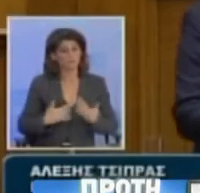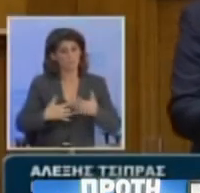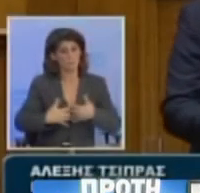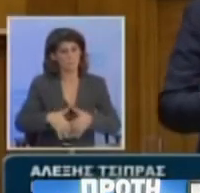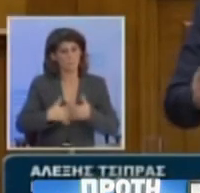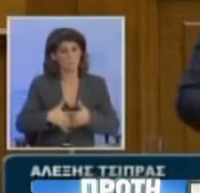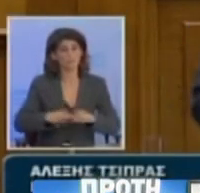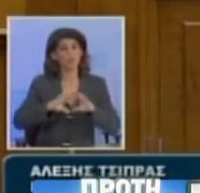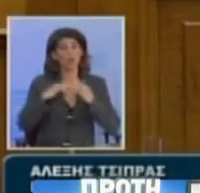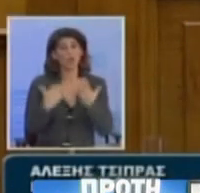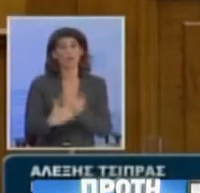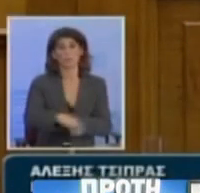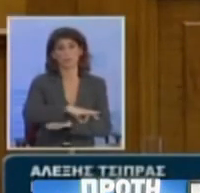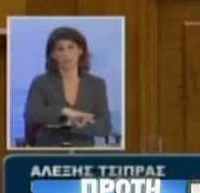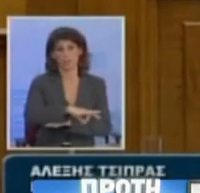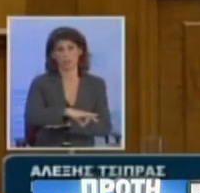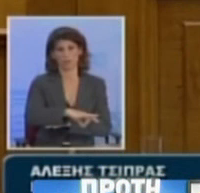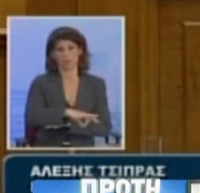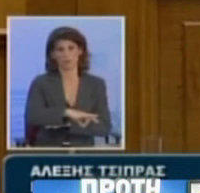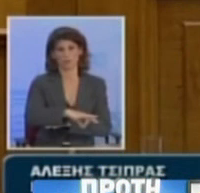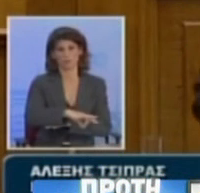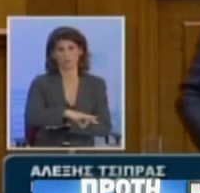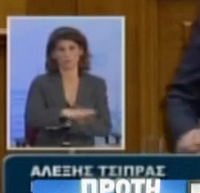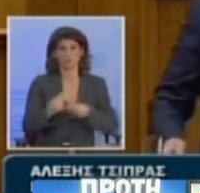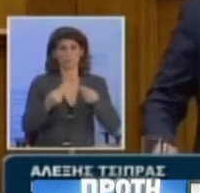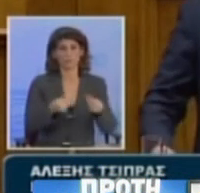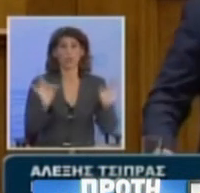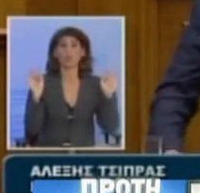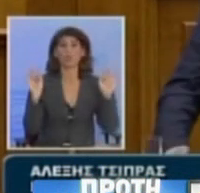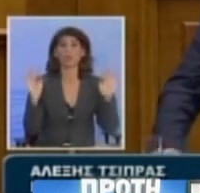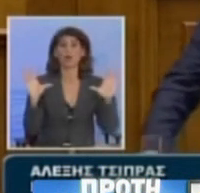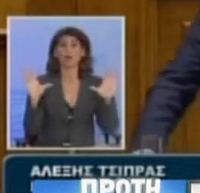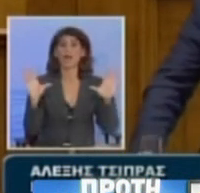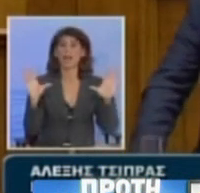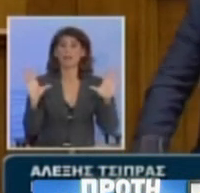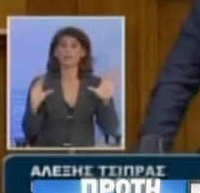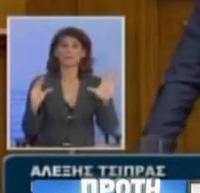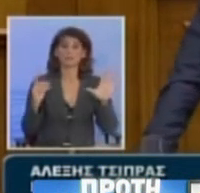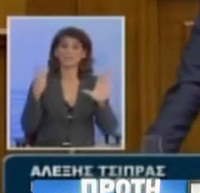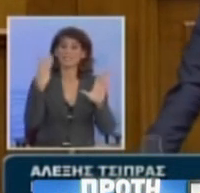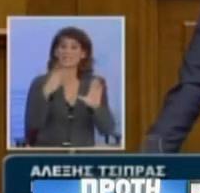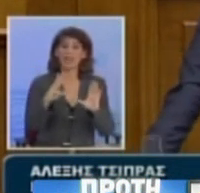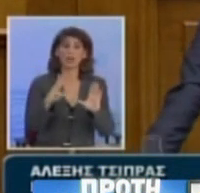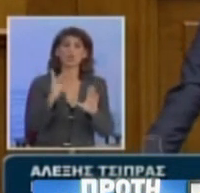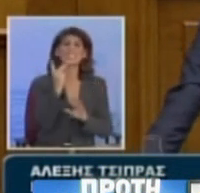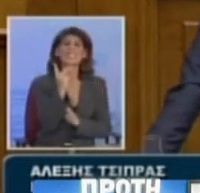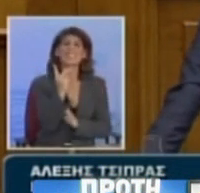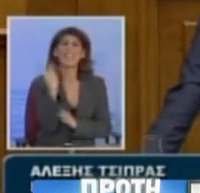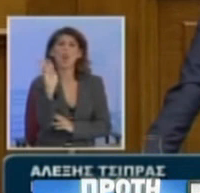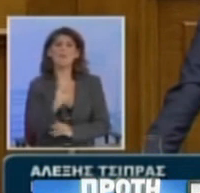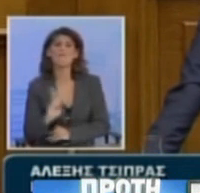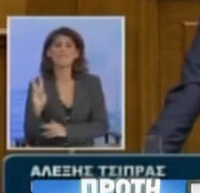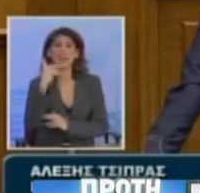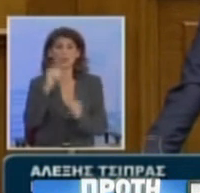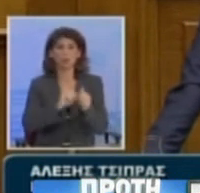μιας προδιαγεγραμμένης πορείας. Ο κύριος Τσίπρας ανέφερε ότι η ψήφιση του προϋπολογισμού είναι ο δρόμος της συνέχισης της καταστροφής